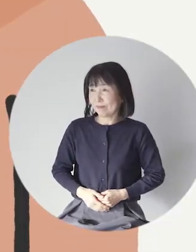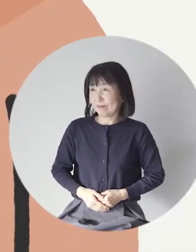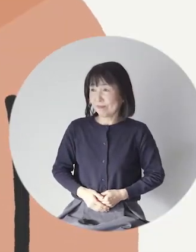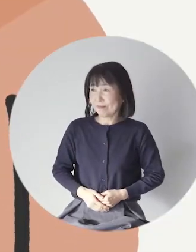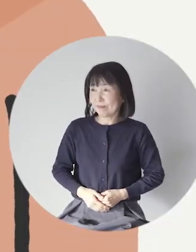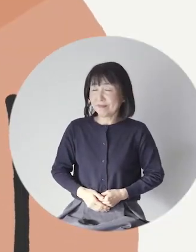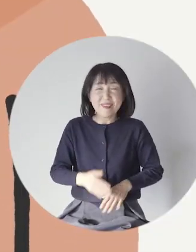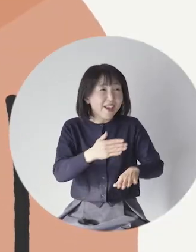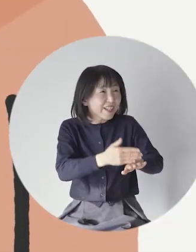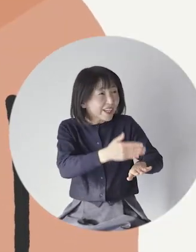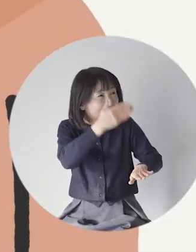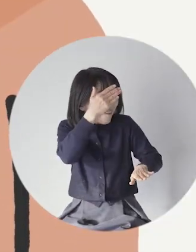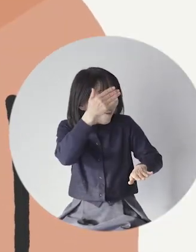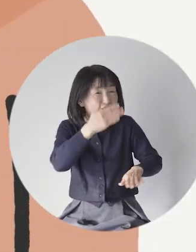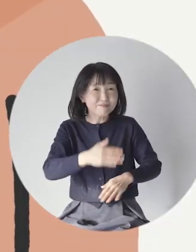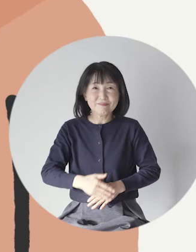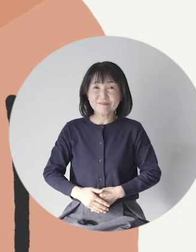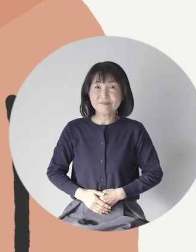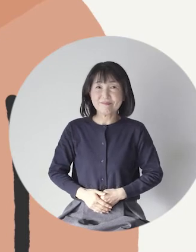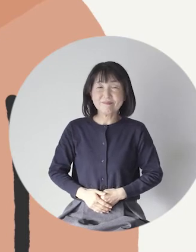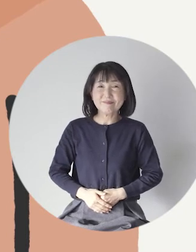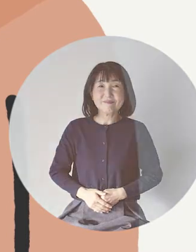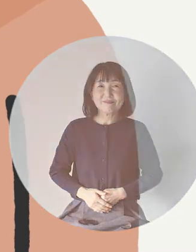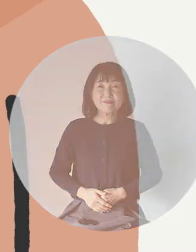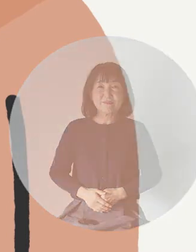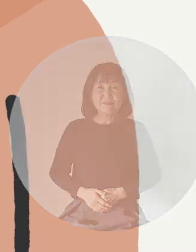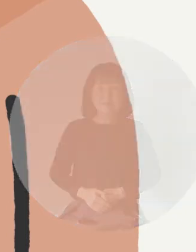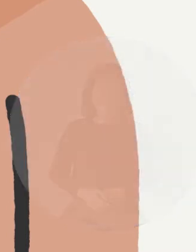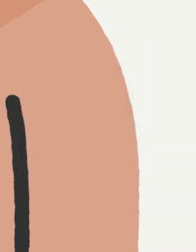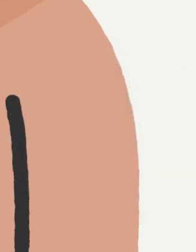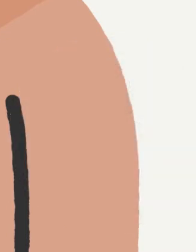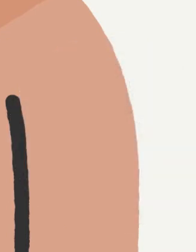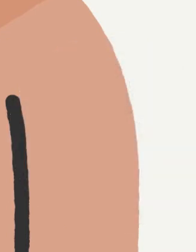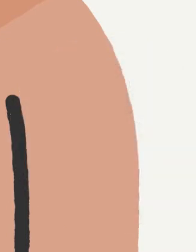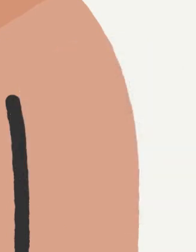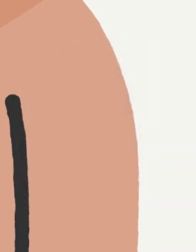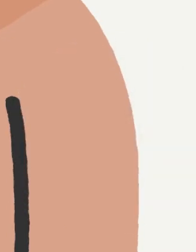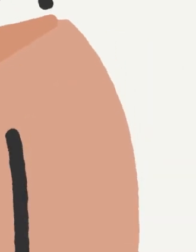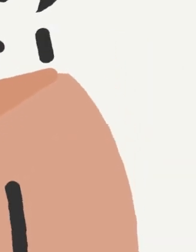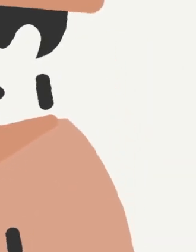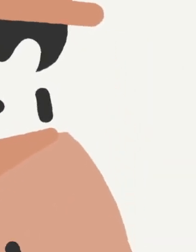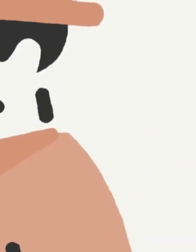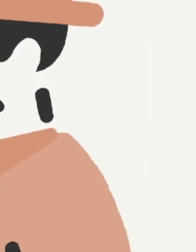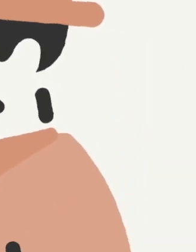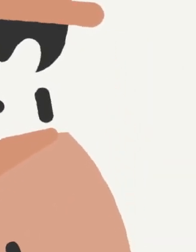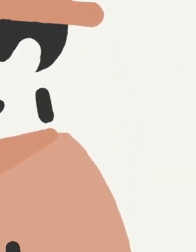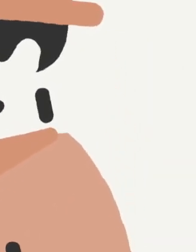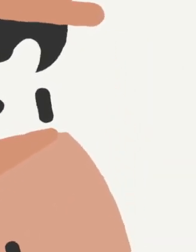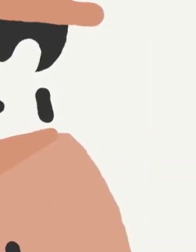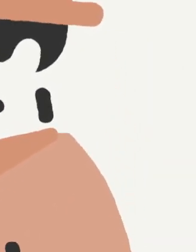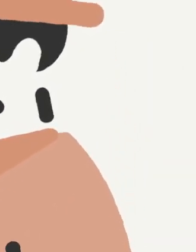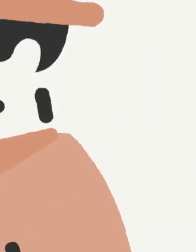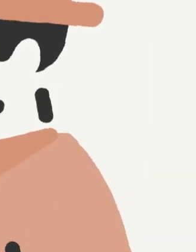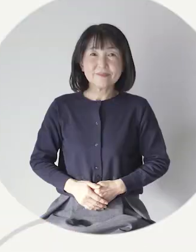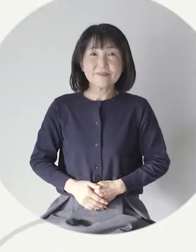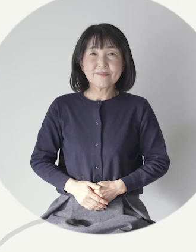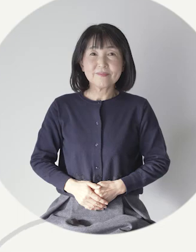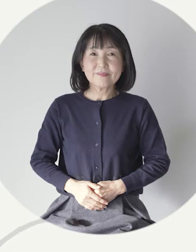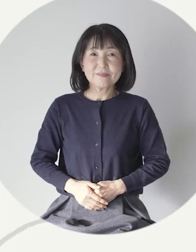布を差し出す男性。主人公は感動してありがとうとお礼を伝える。再度2人に笑顔がこぼれる。